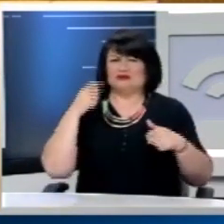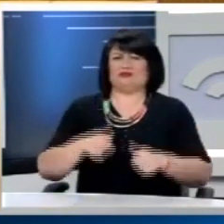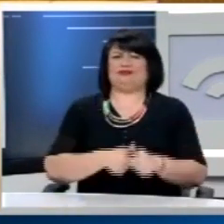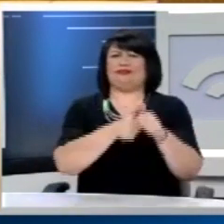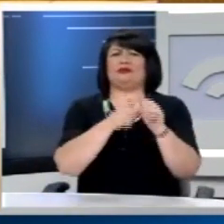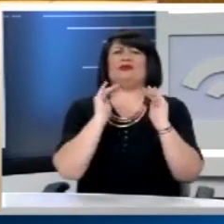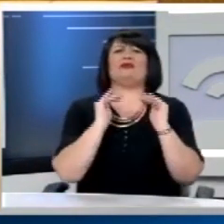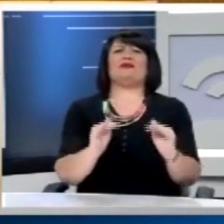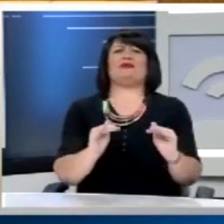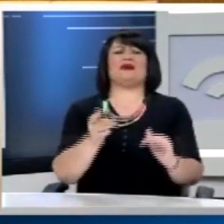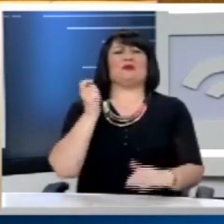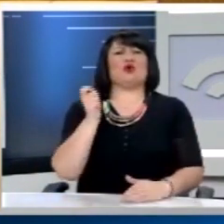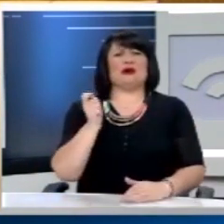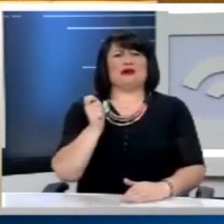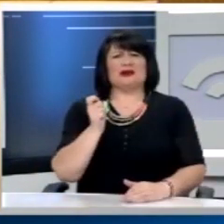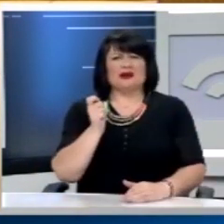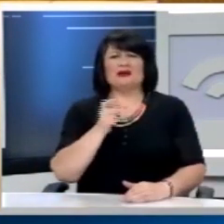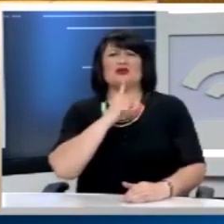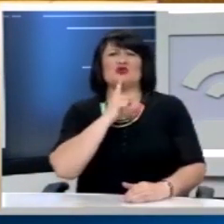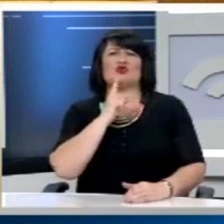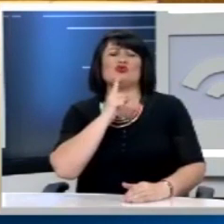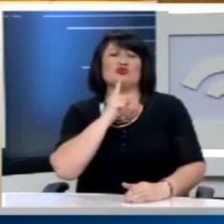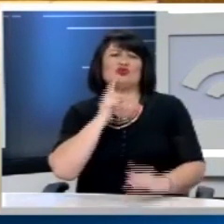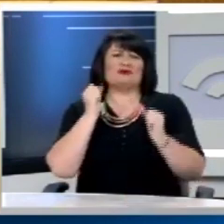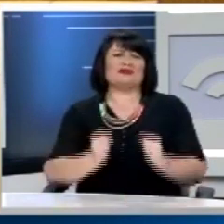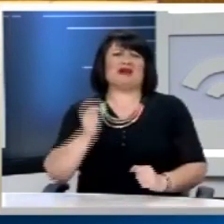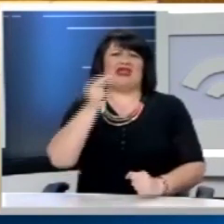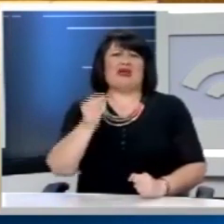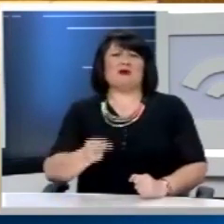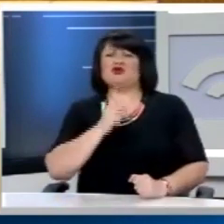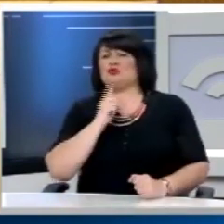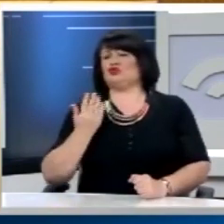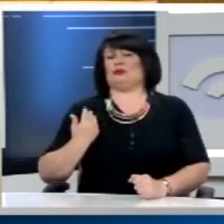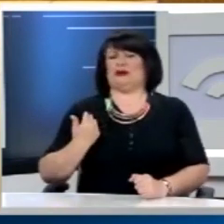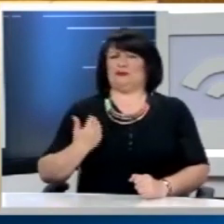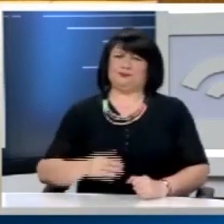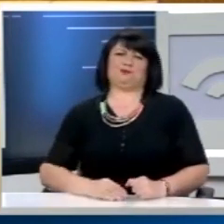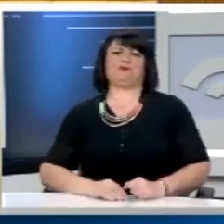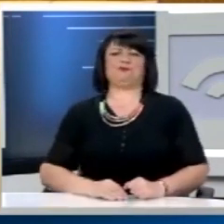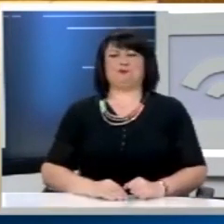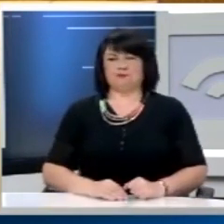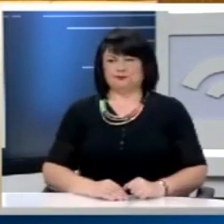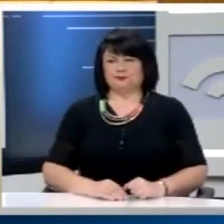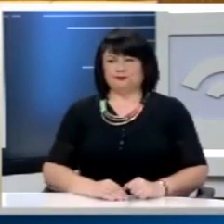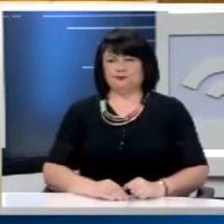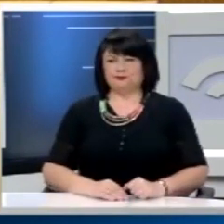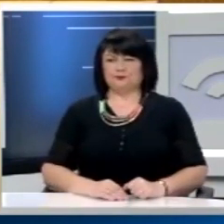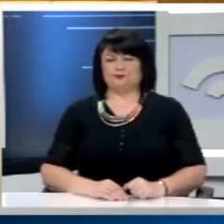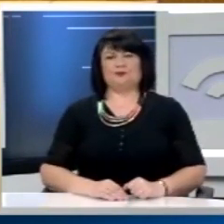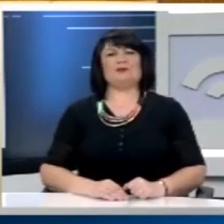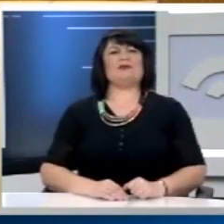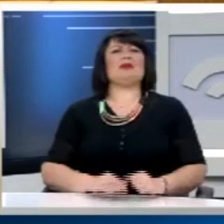κατά συνέπεια την ίδια πολιτική σε όλους τους βασικούς άξονες. Η ενεργή συμμετοχή σε